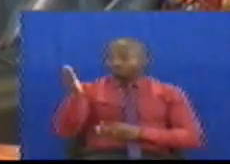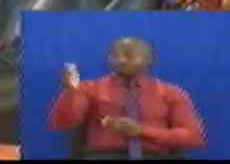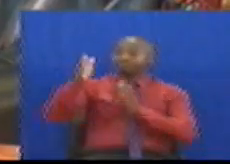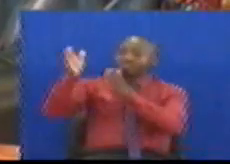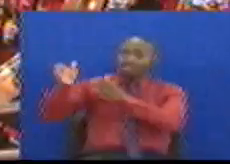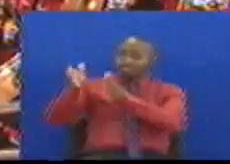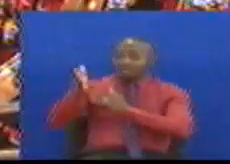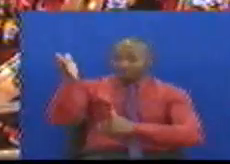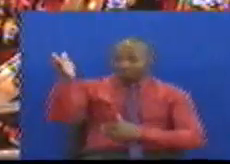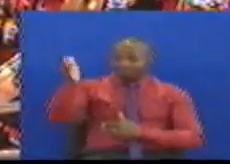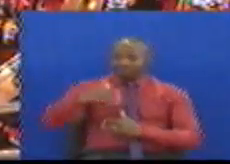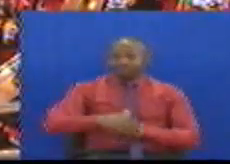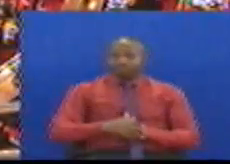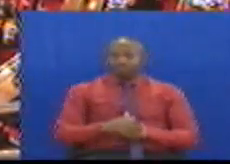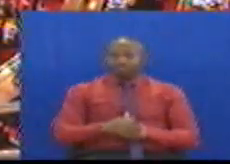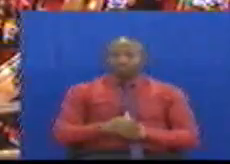ajiandae.